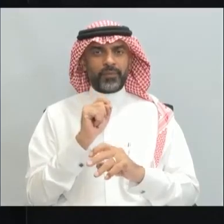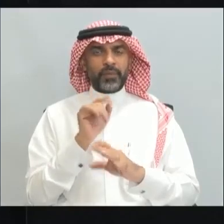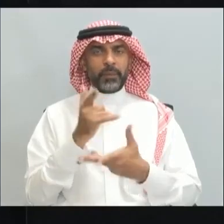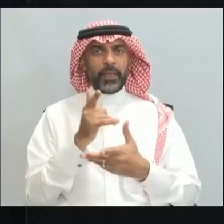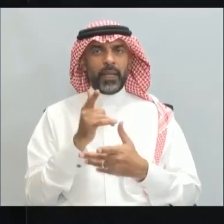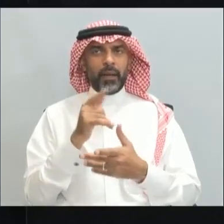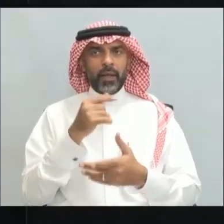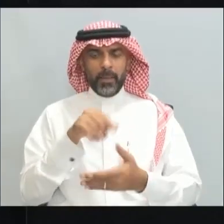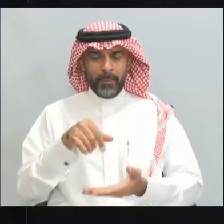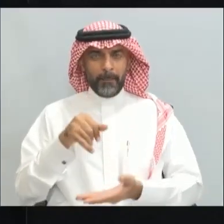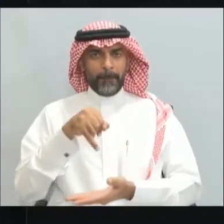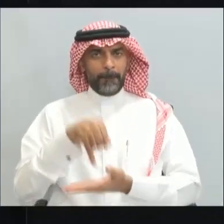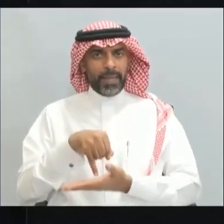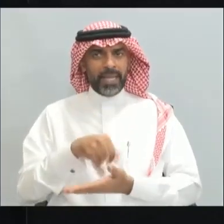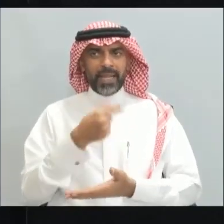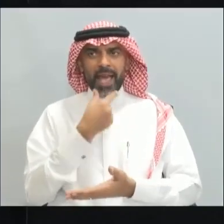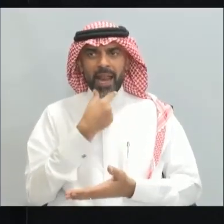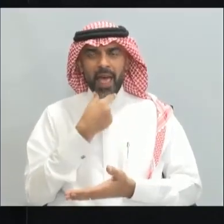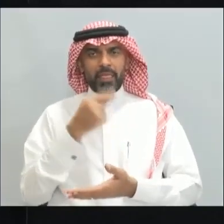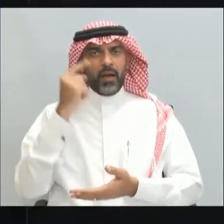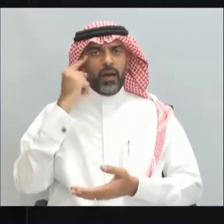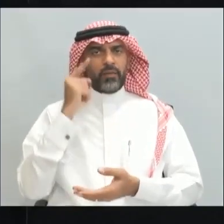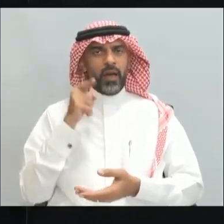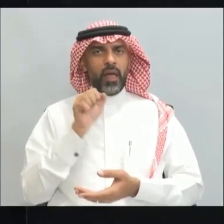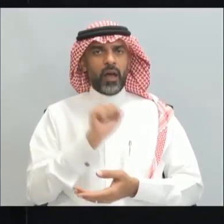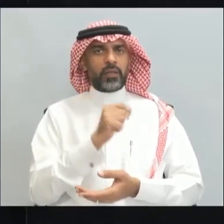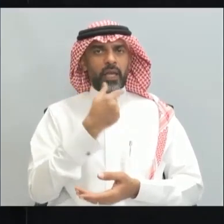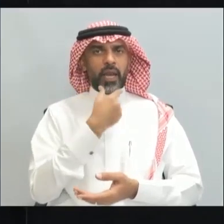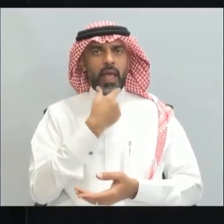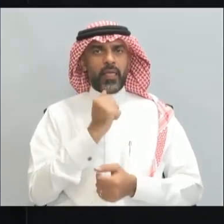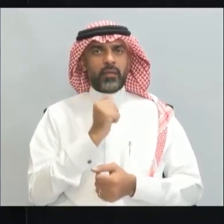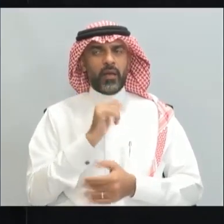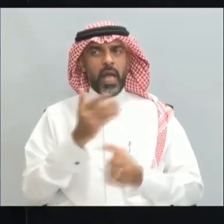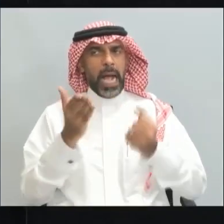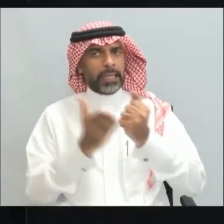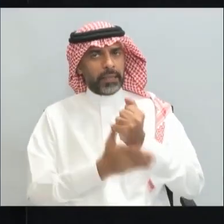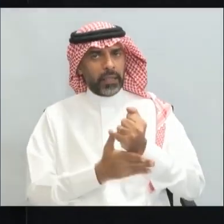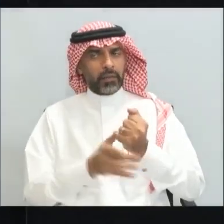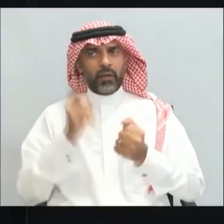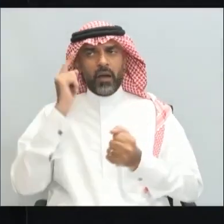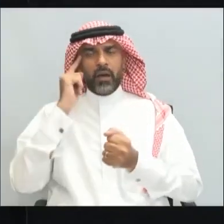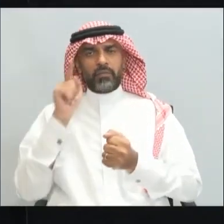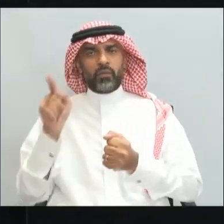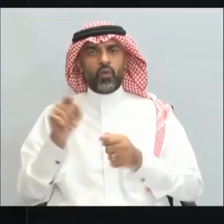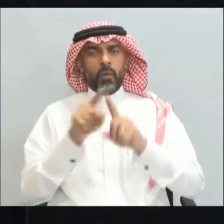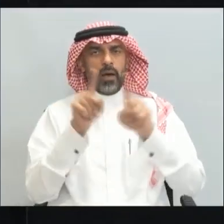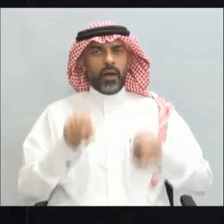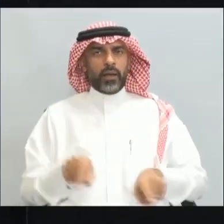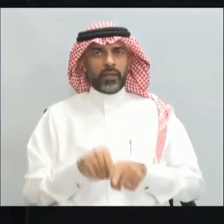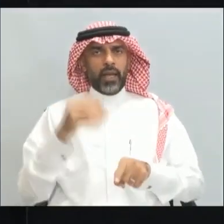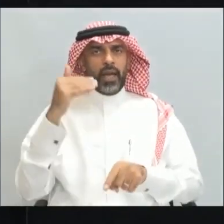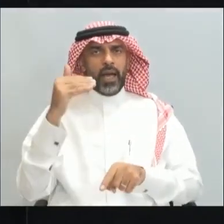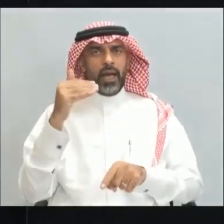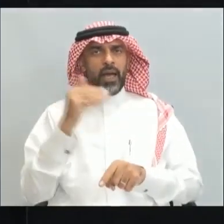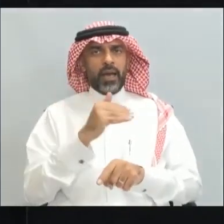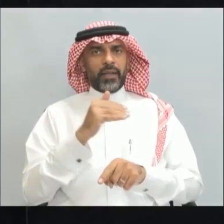الرياض فنعرف ان هذه الخريطه لمدينه الرياض لمنطقه نعرف ان بمعنى انه بمجرد